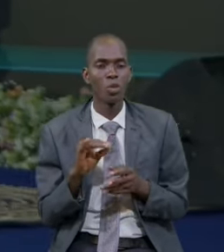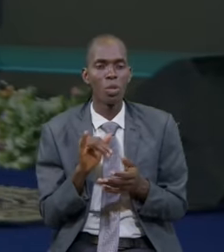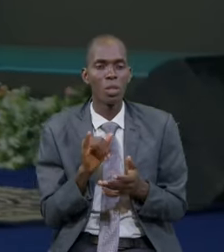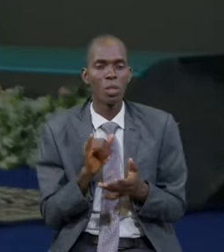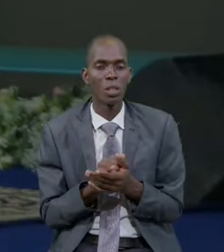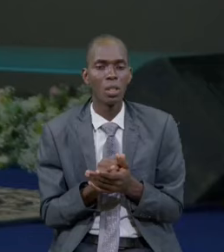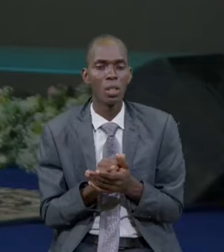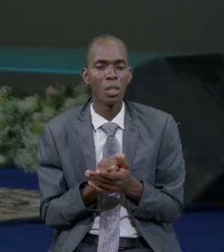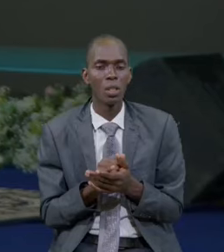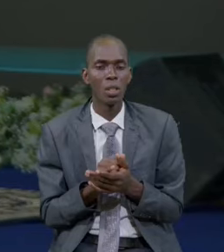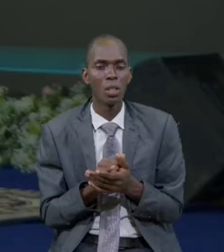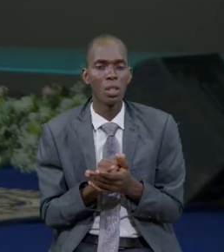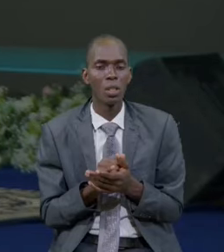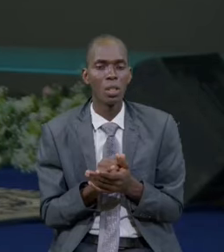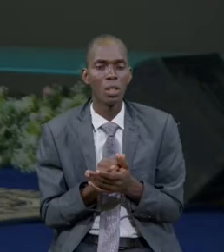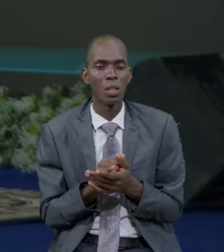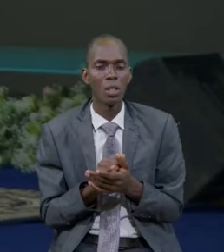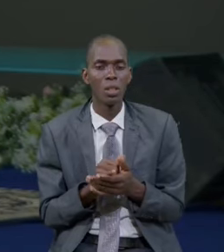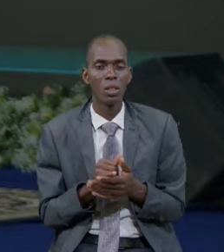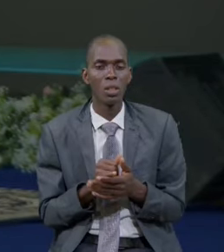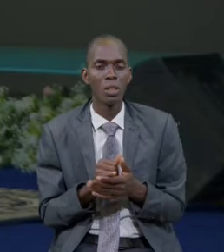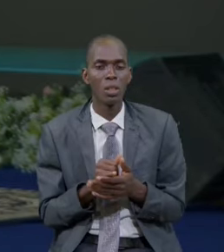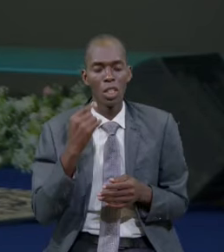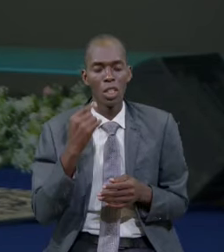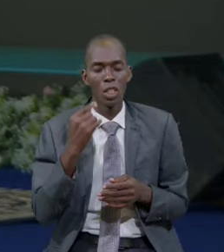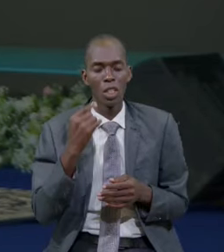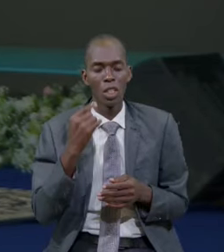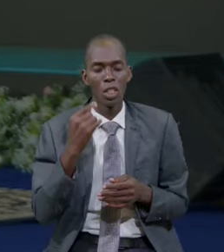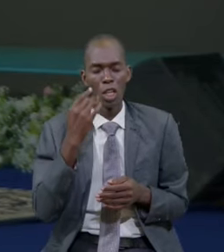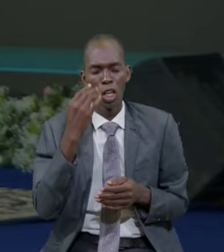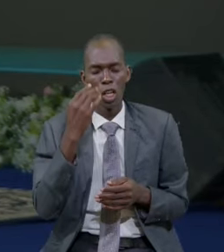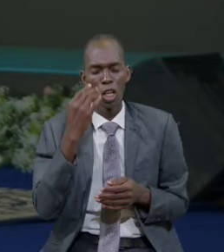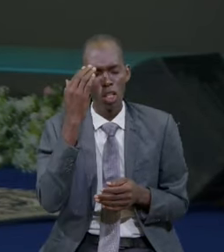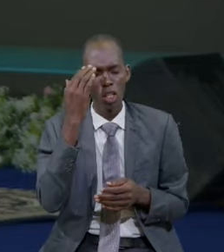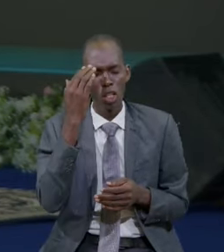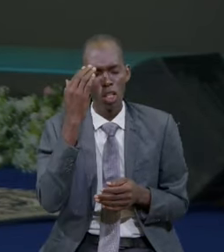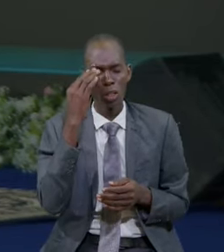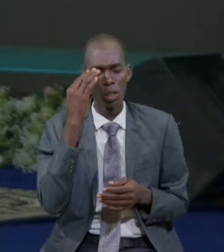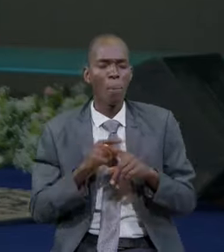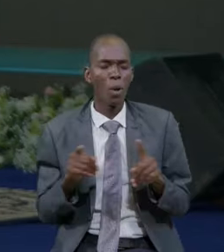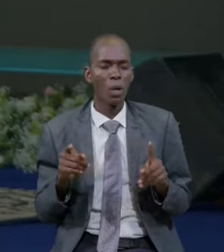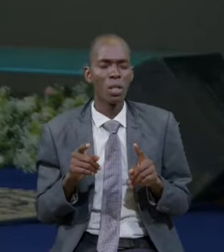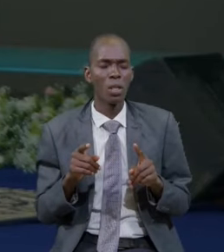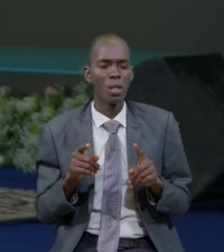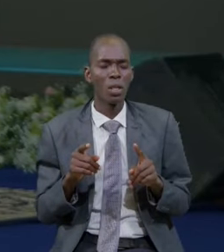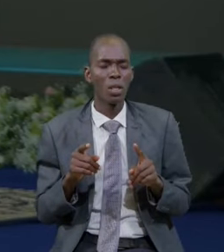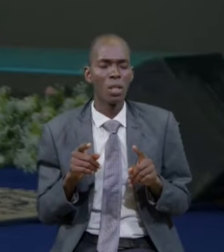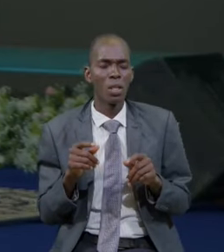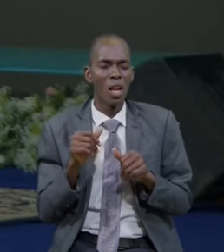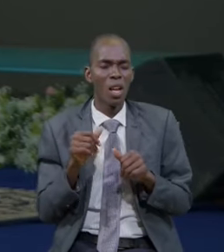la connaissance qu'ils ont ne te craigne pas, ne craigne pas les sorciers, sorcières, ne craigne aucune